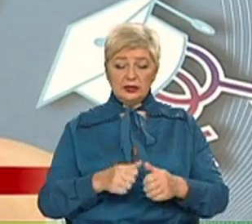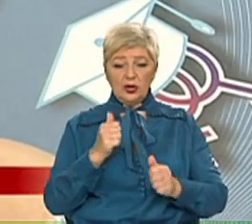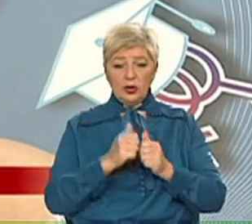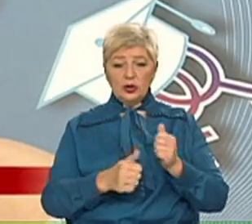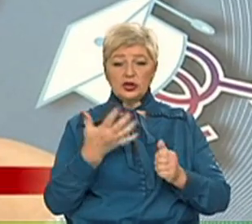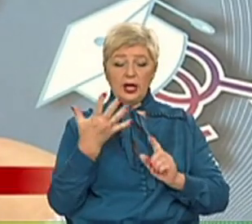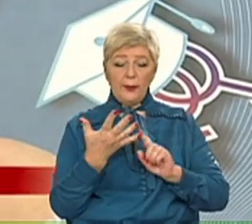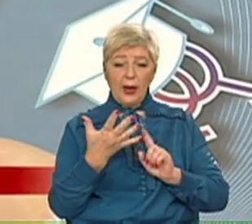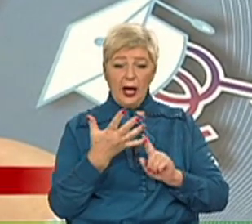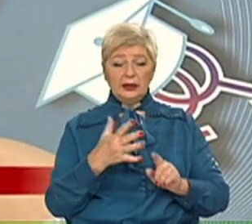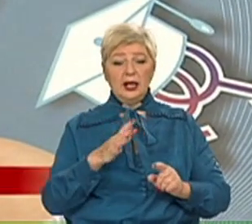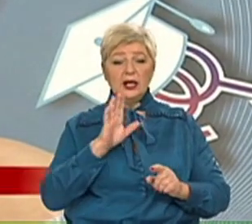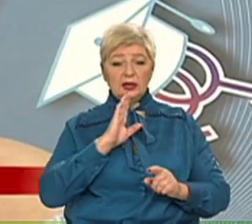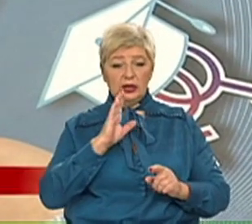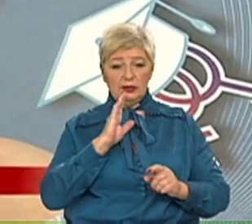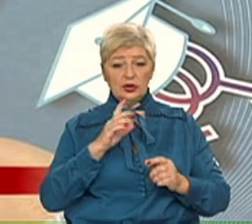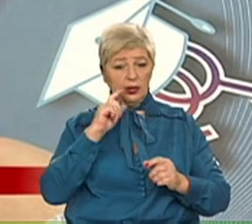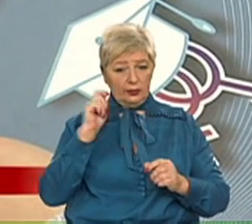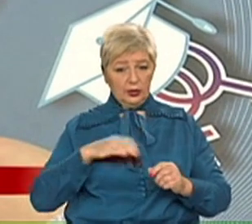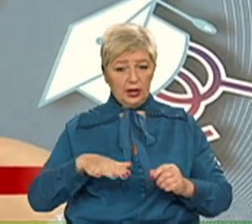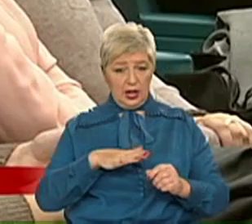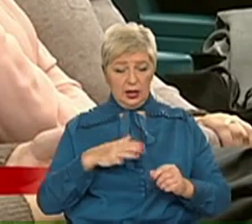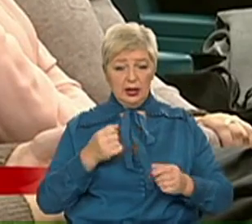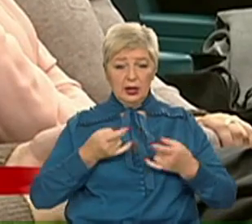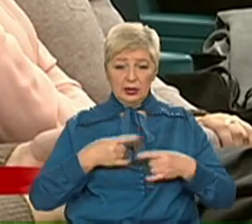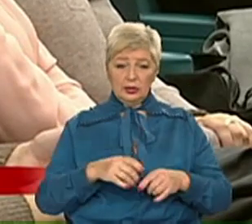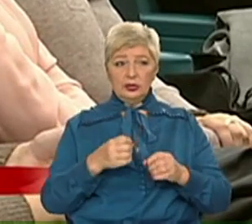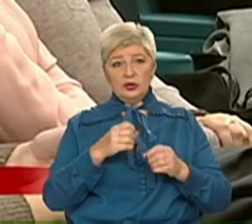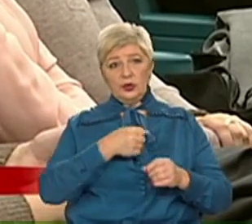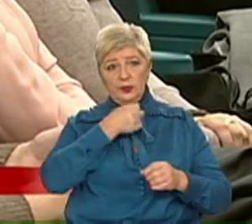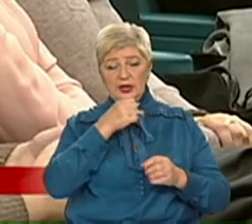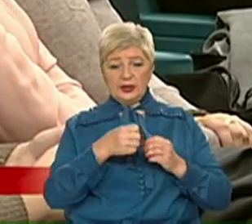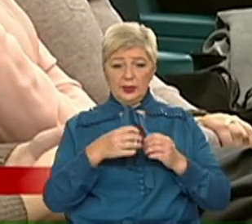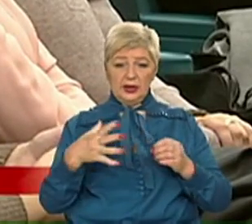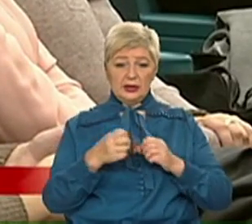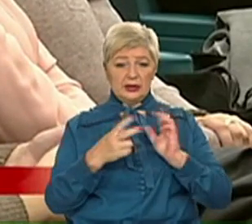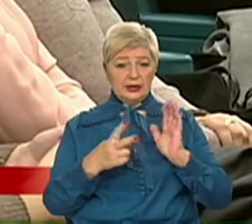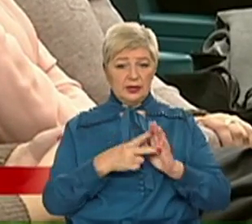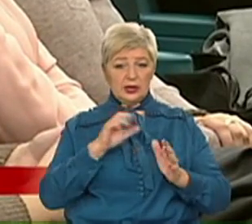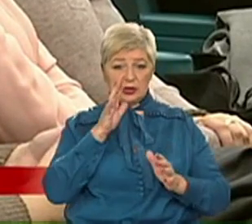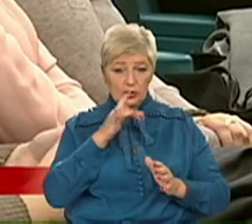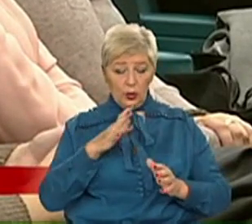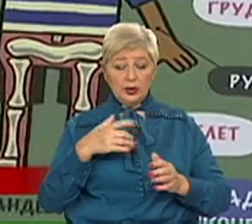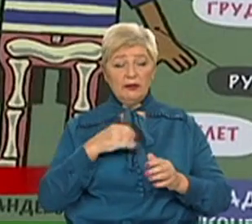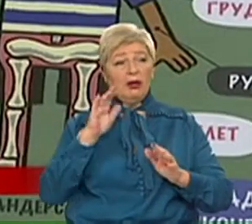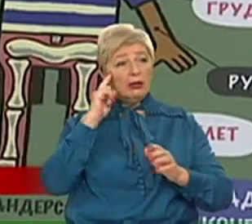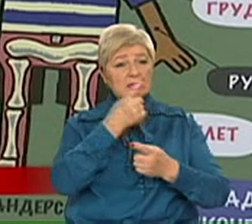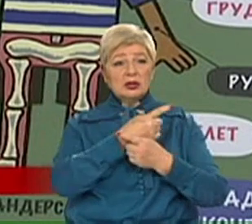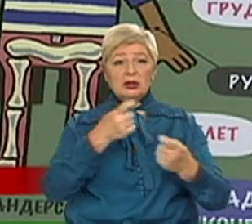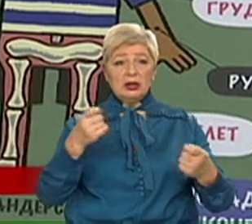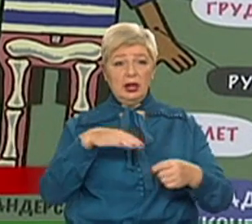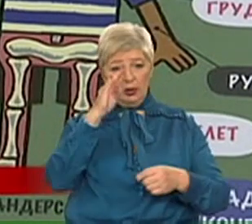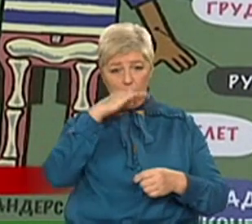п'ята дівчина в Україні народжує у віці 15-17 років, кажуть лектори. А тому закликають батьків